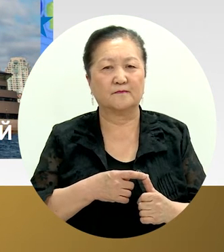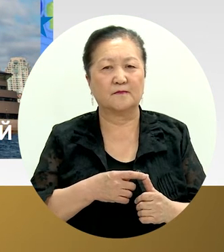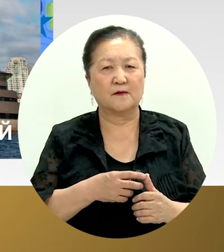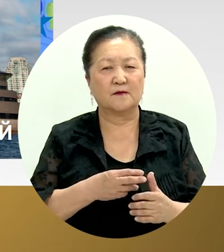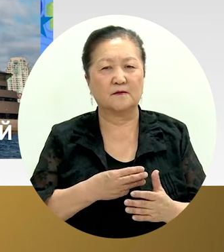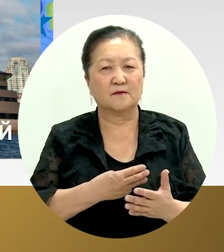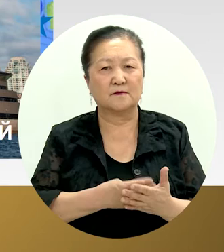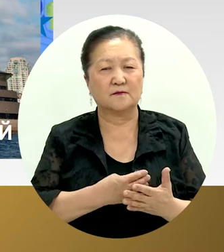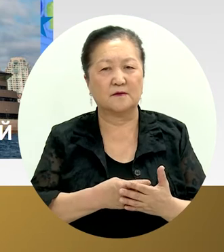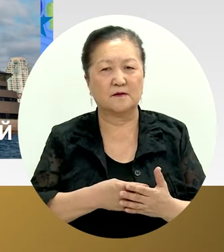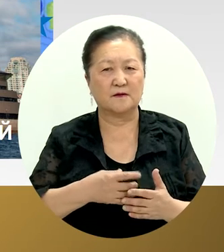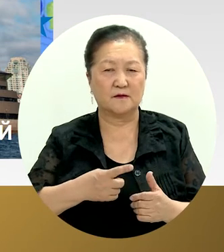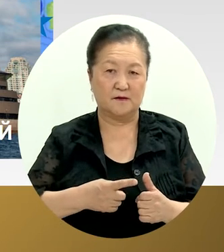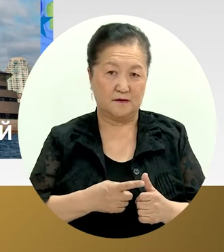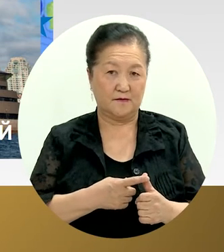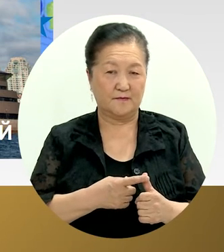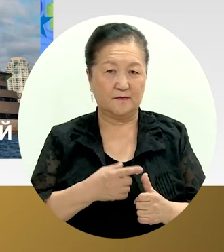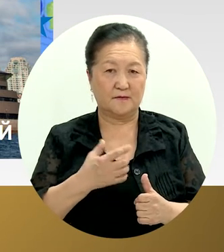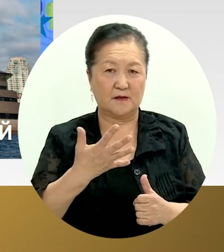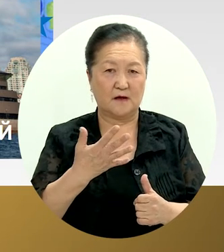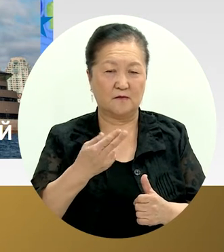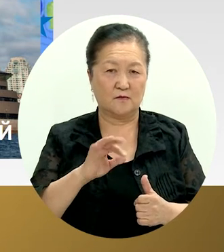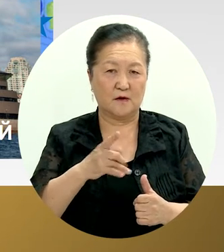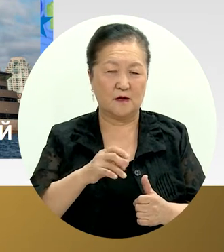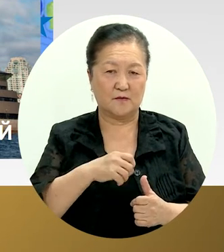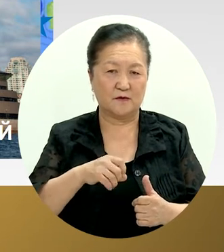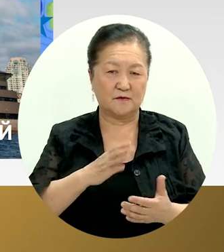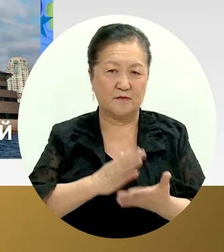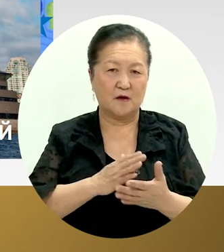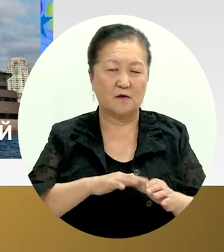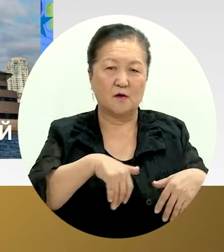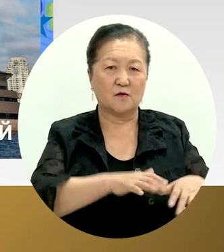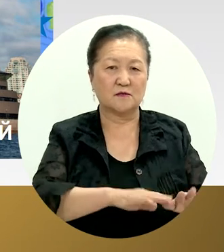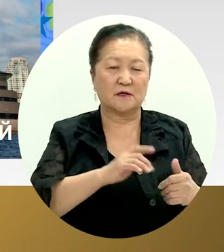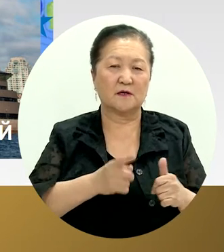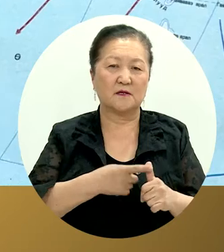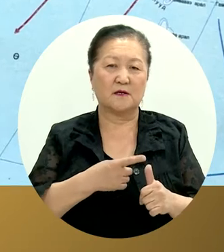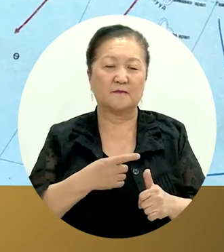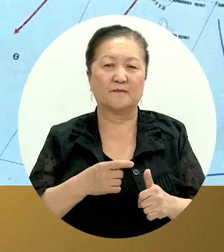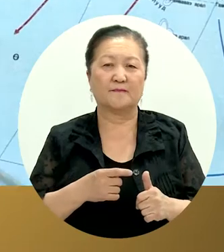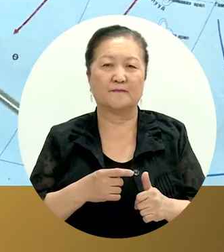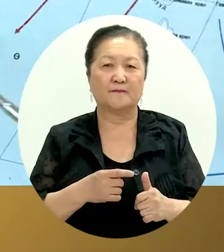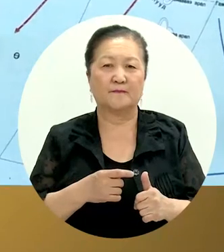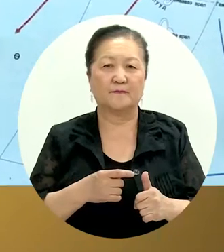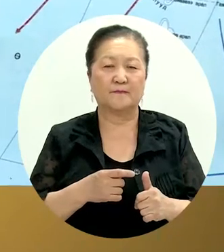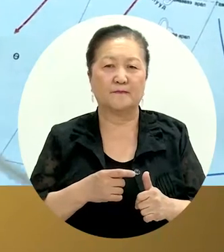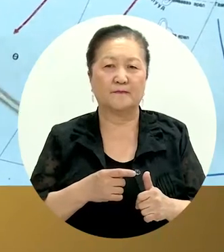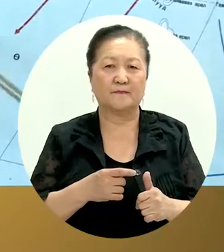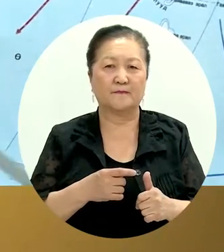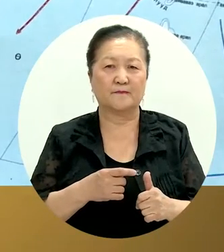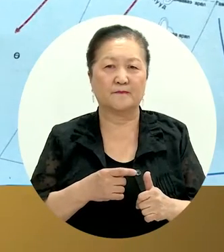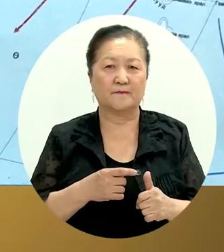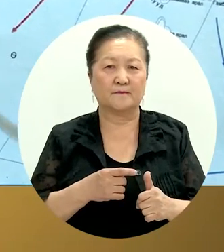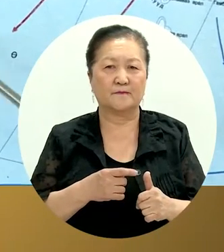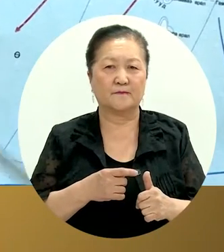энэ зургийг харуулж байна тий. Тэгэхээр энэ тав дугаараар тэмдэглэсэн урсгал маань Австрал ТВ-ийн зүүн эсхэт